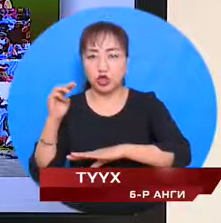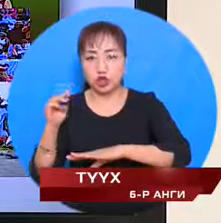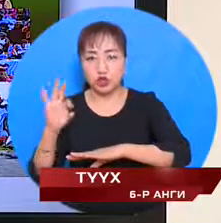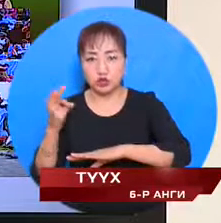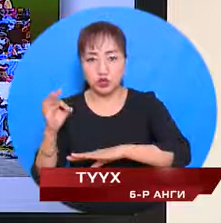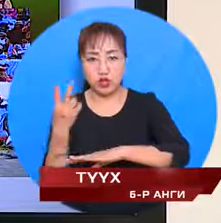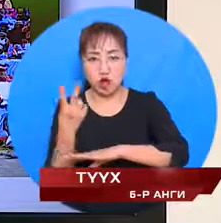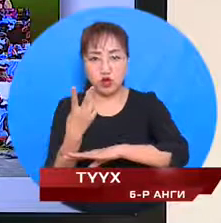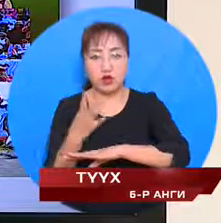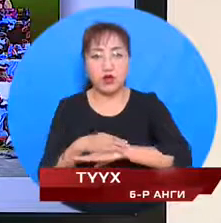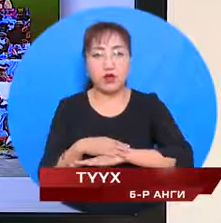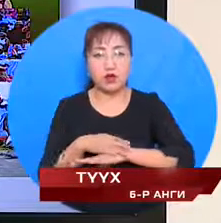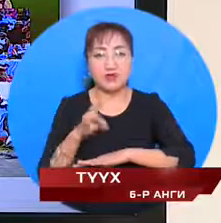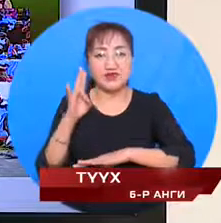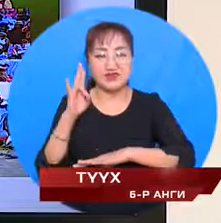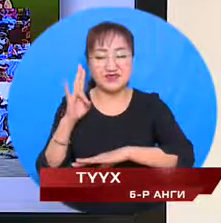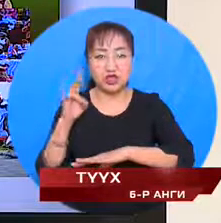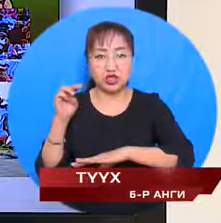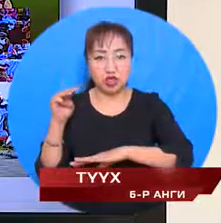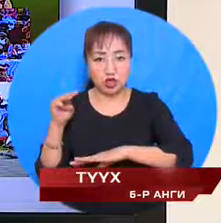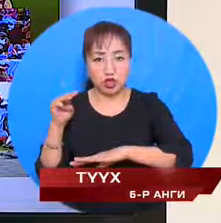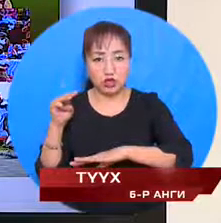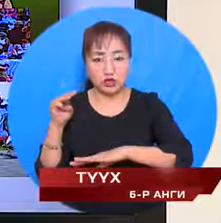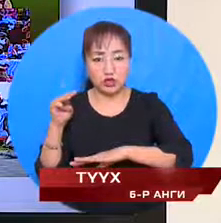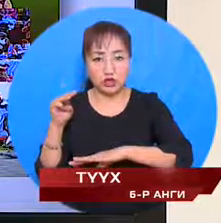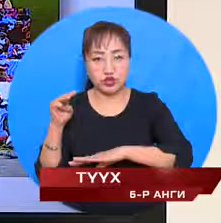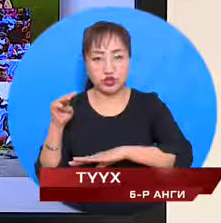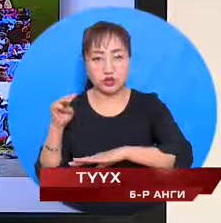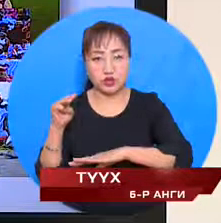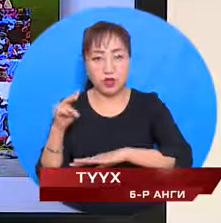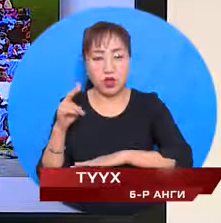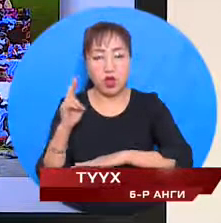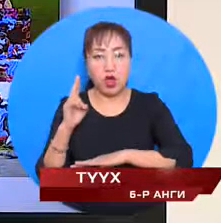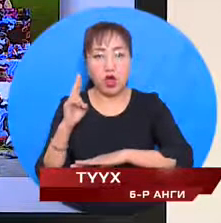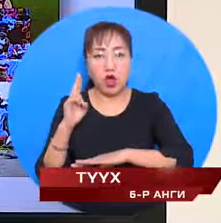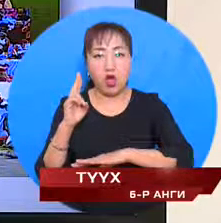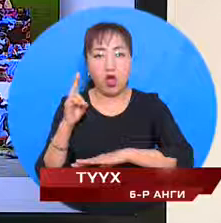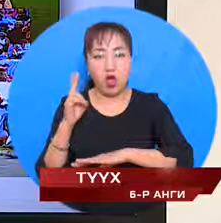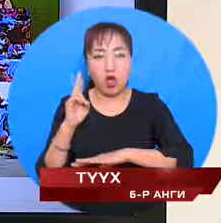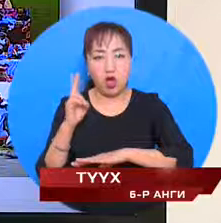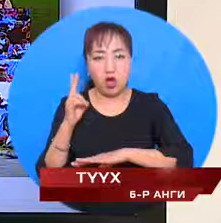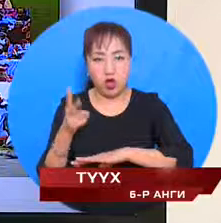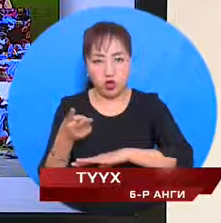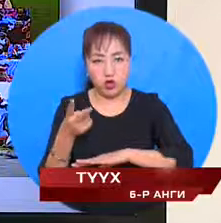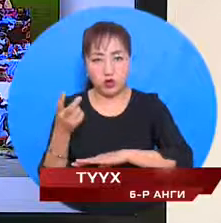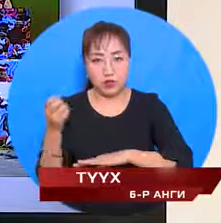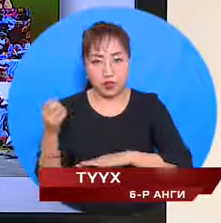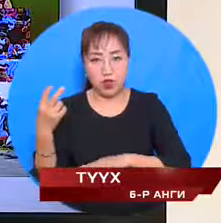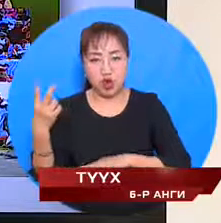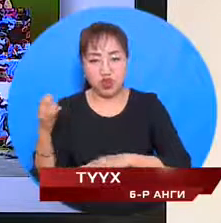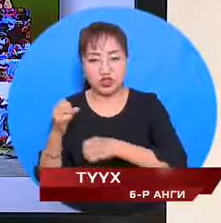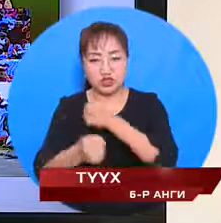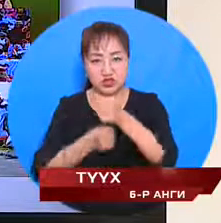нар нийтийн тоол гэдэг цаг хугацааг бол 2020 жил тоолоод эхэлсэн байдаг. Нийтдээ түүнээс өмнөх цаг хугацааг